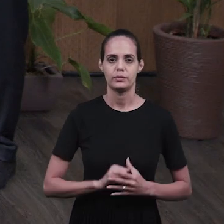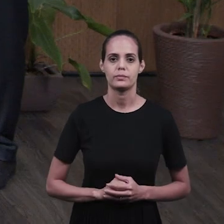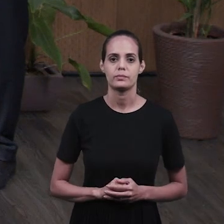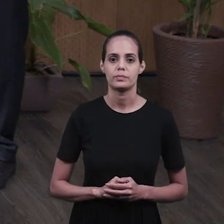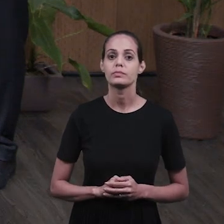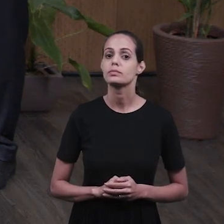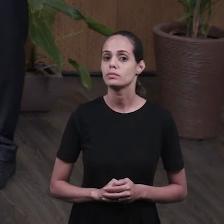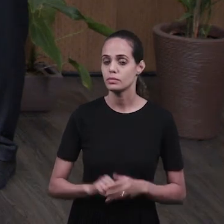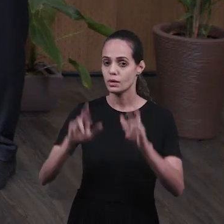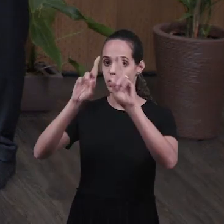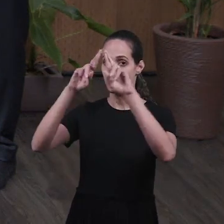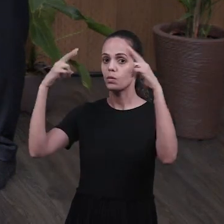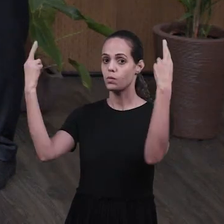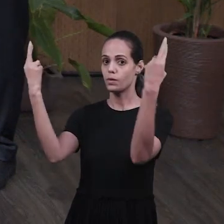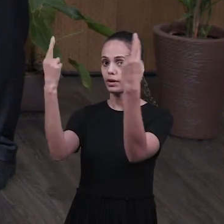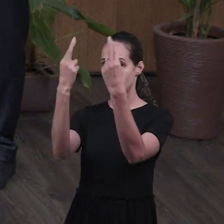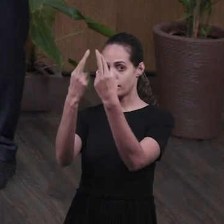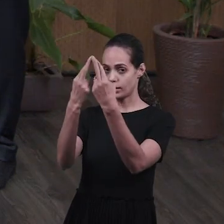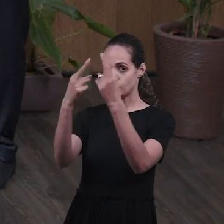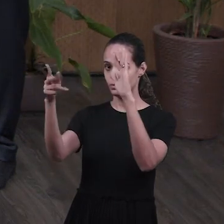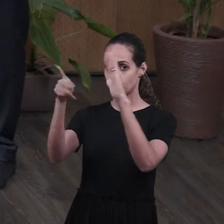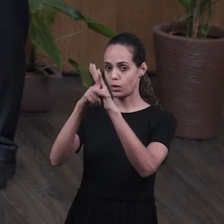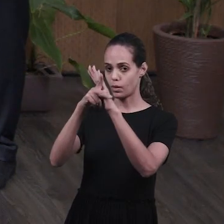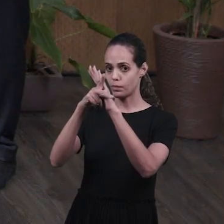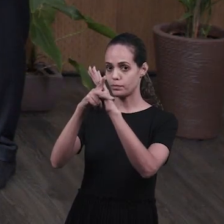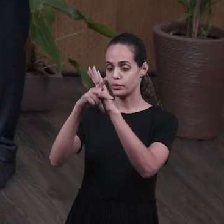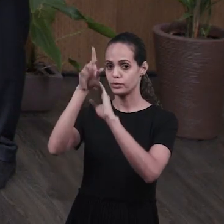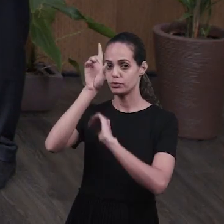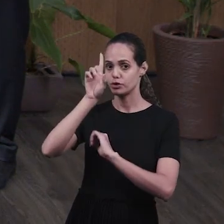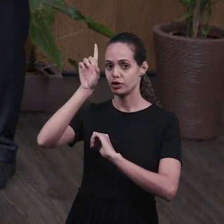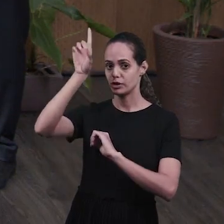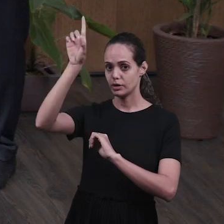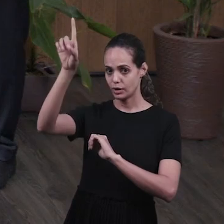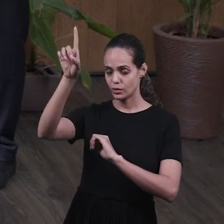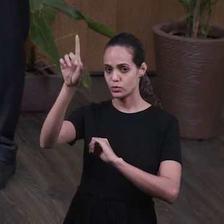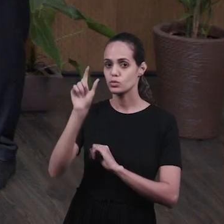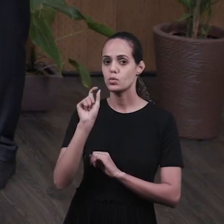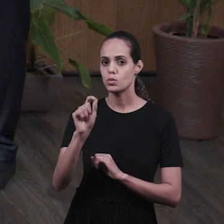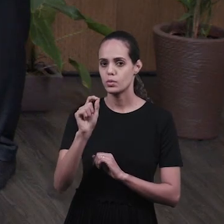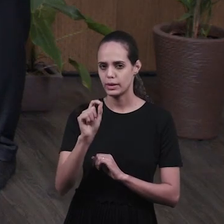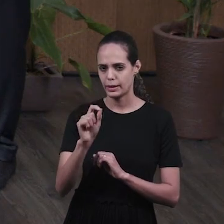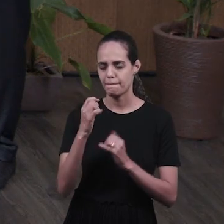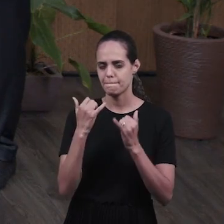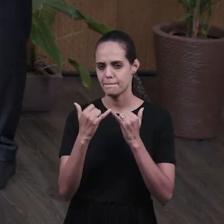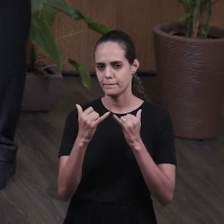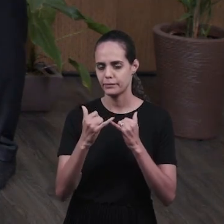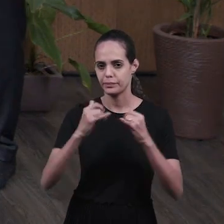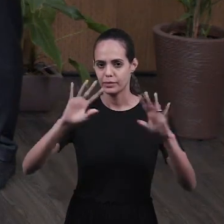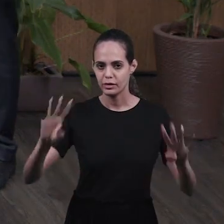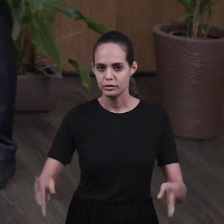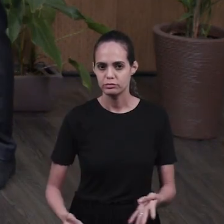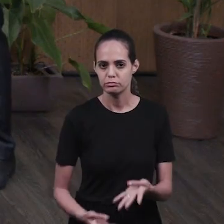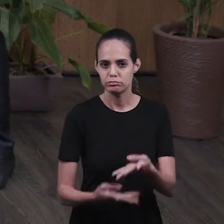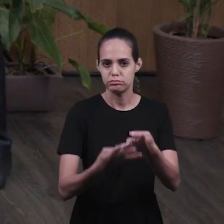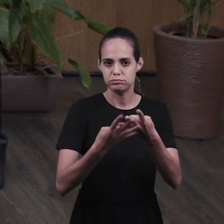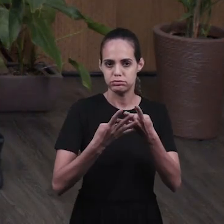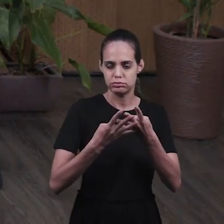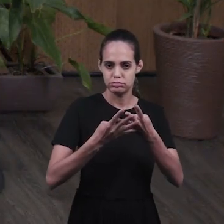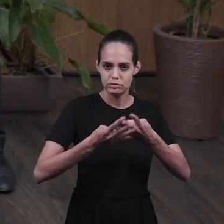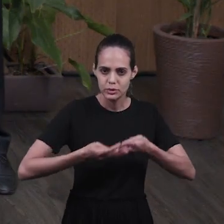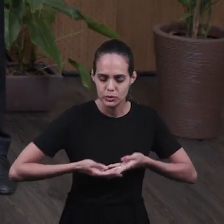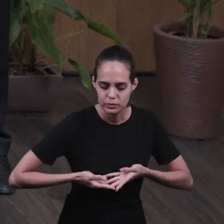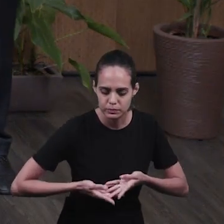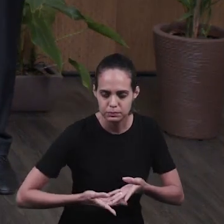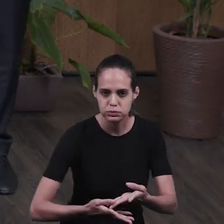47, 48. Également, le royaume des cieux est semblable à un filet jeté dans la mer. C'est la